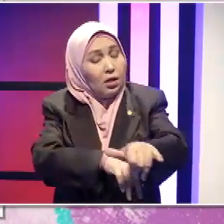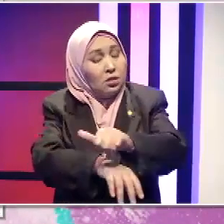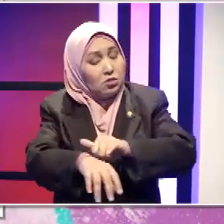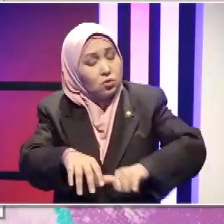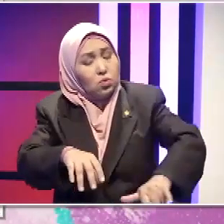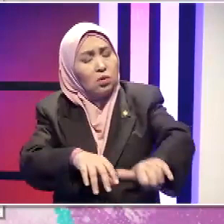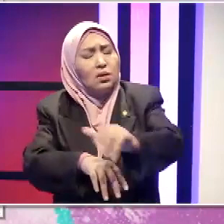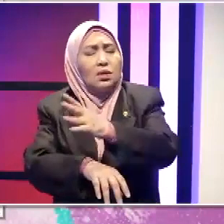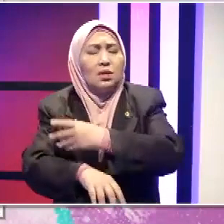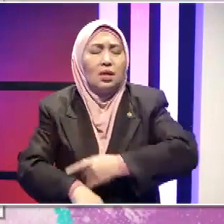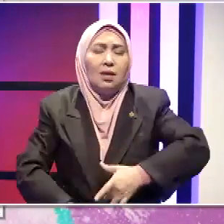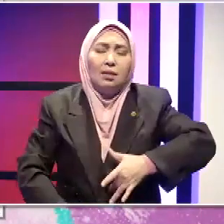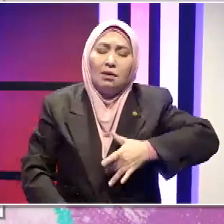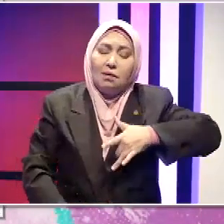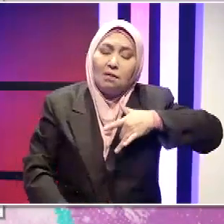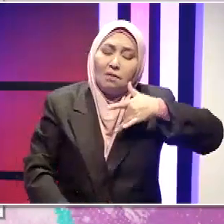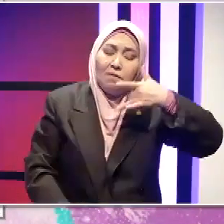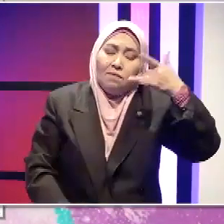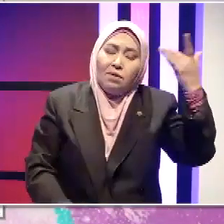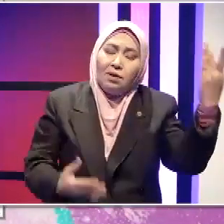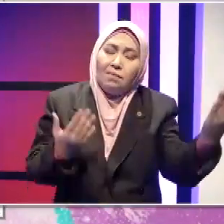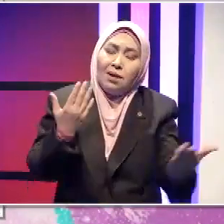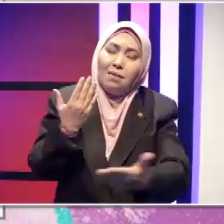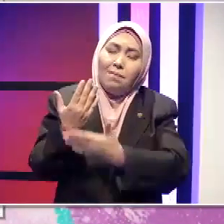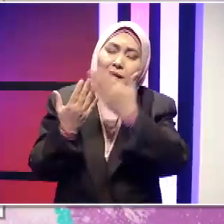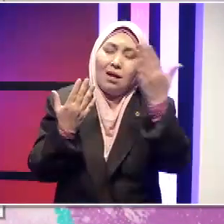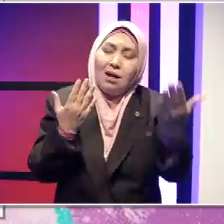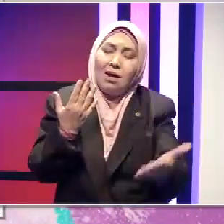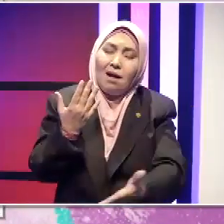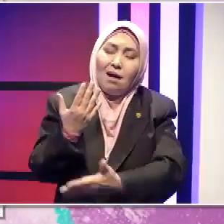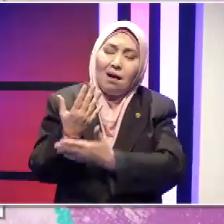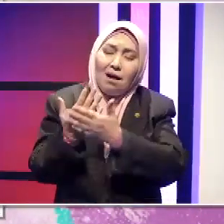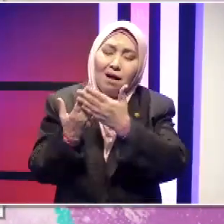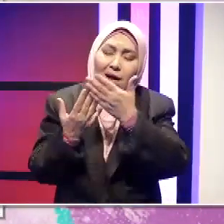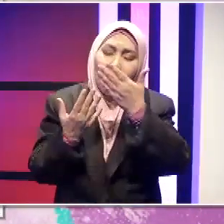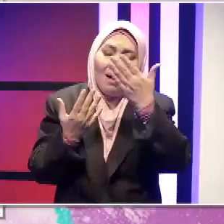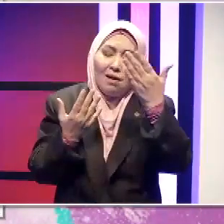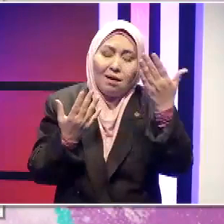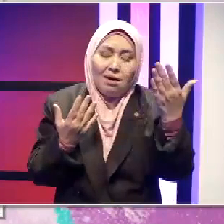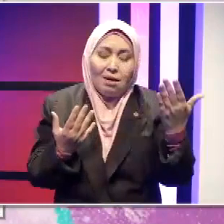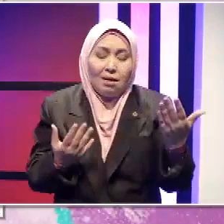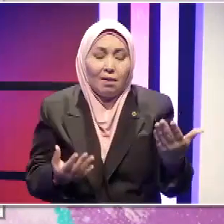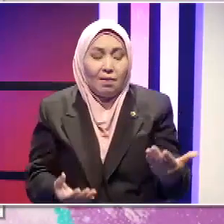nah ciu Hwa naik yib